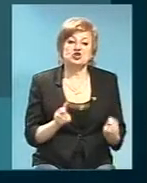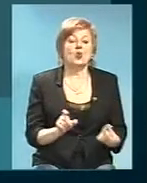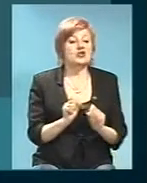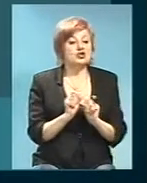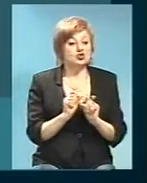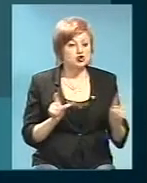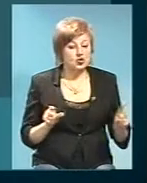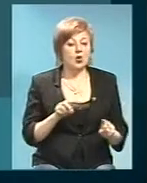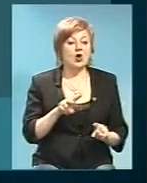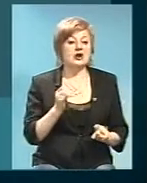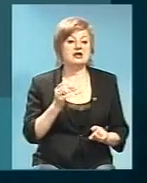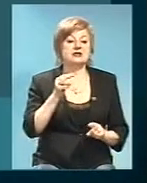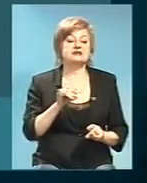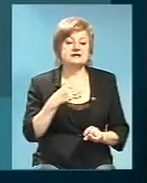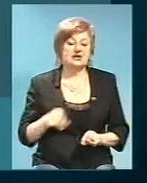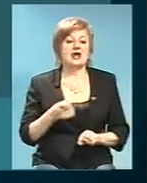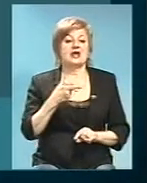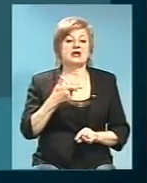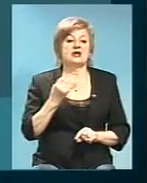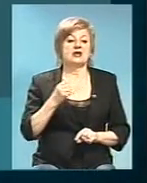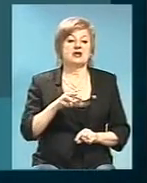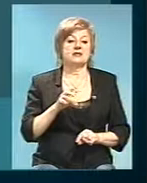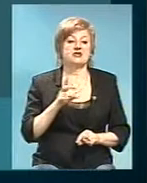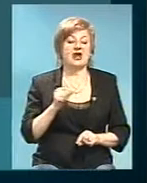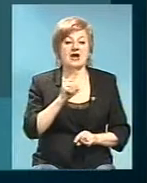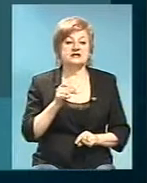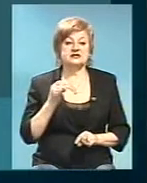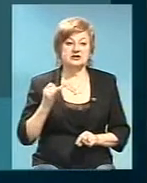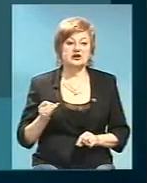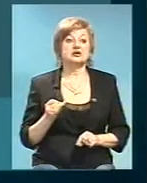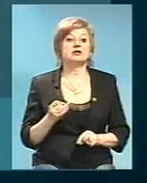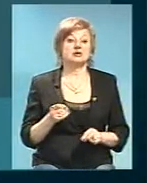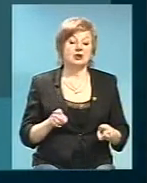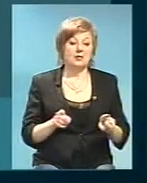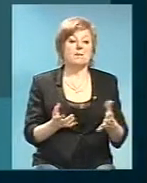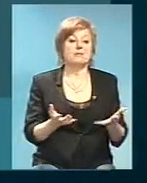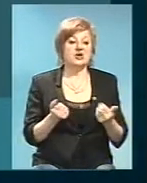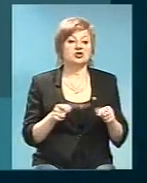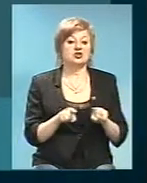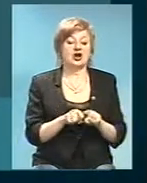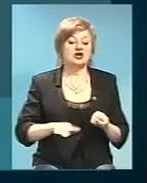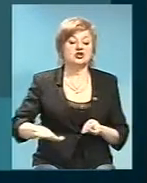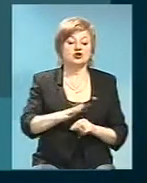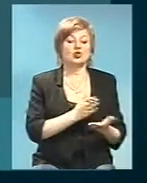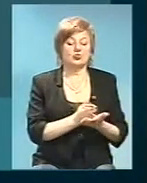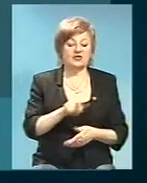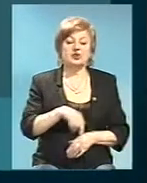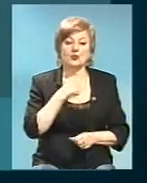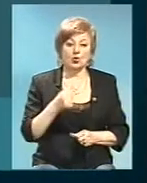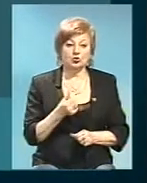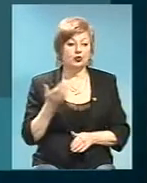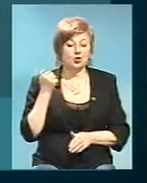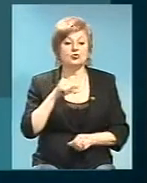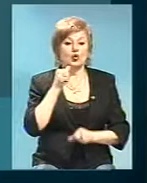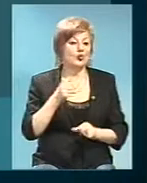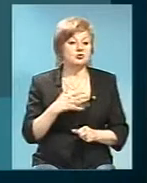школи, ліцеї, гімназії, вони отримали так само територію обслуговування цього року. В минулі роки вони